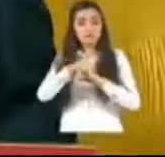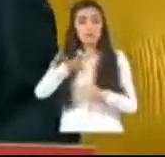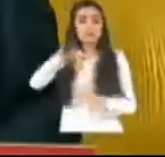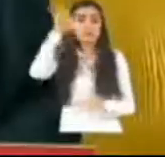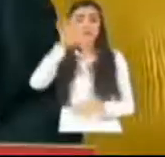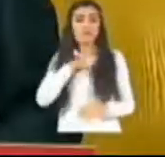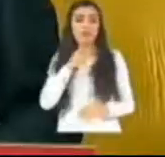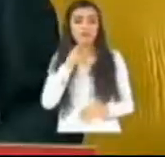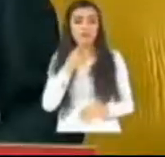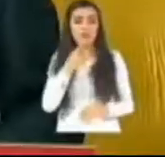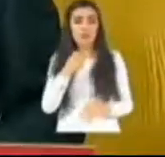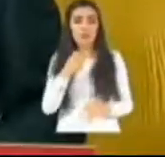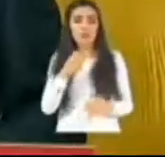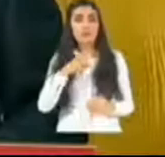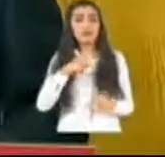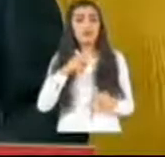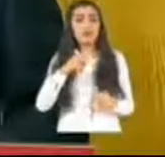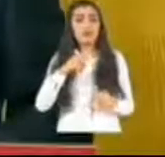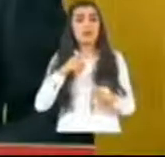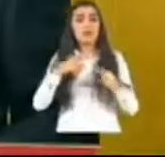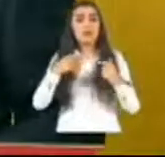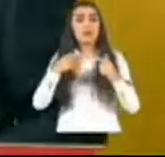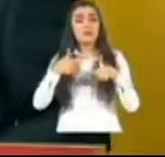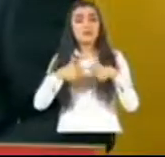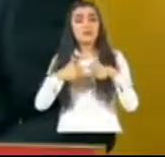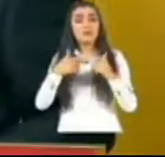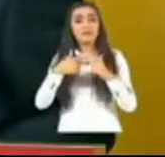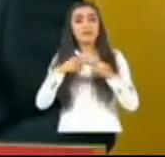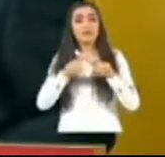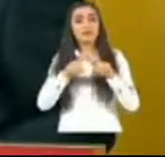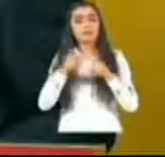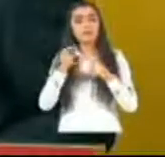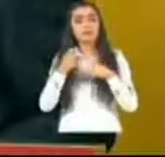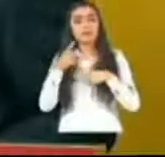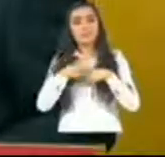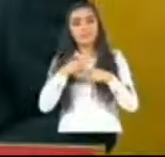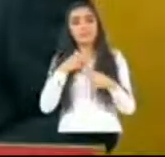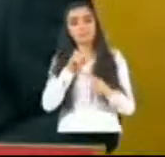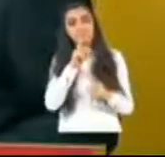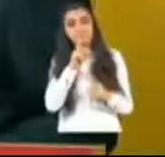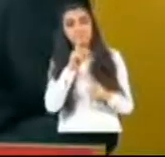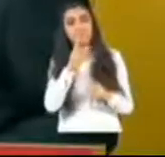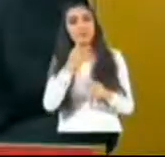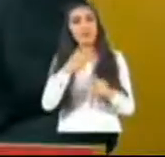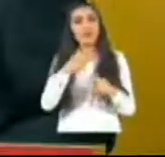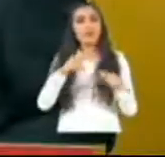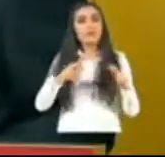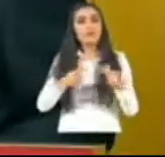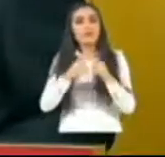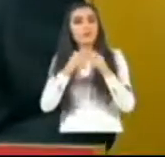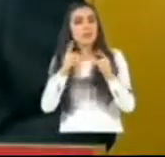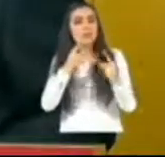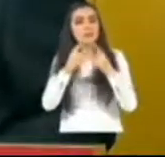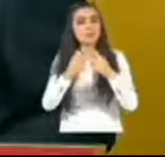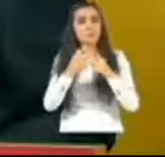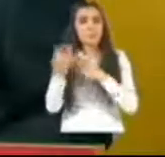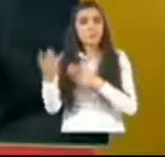seçilmiştir. Fransızların kararına saygı duymak esastır. Türkiye-Fransa ilişkilerinin